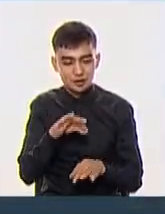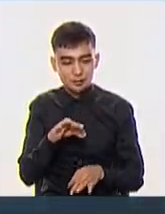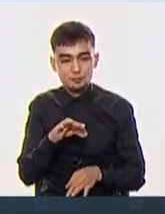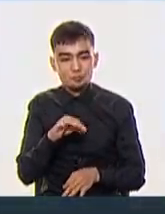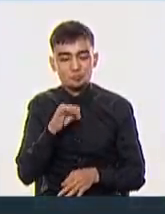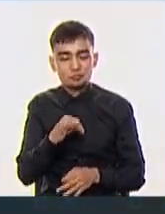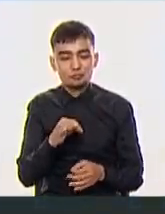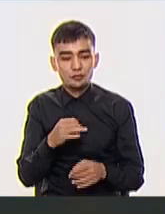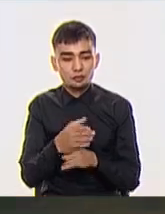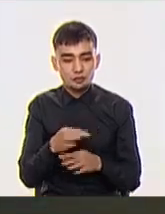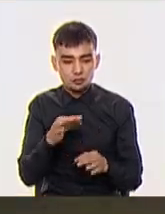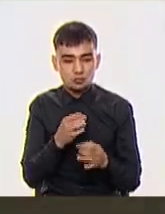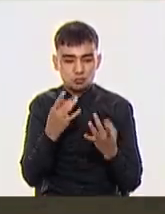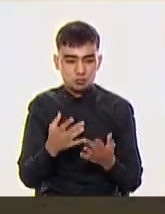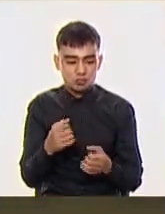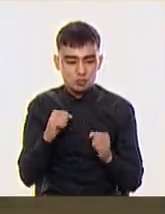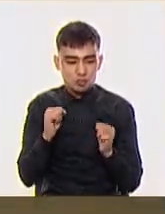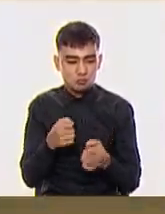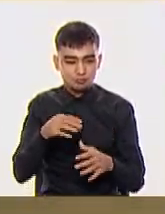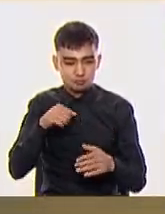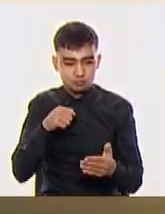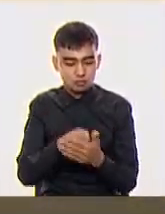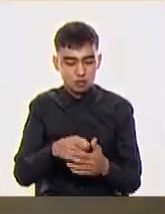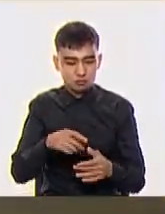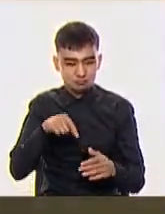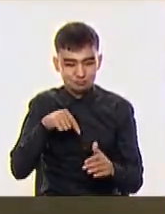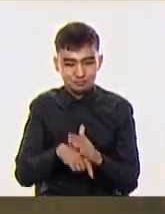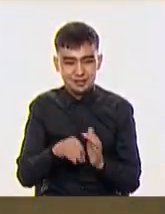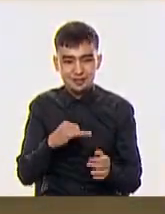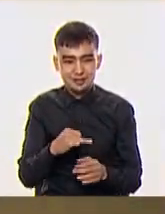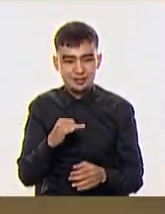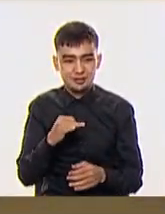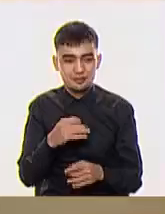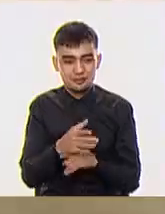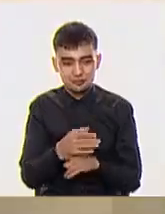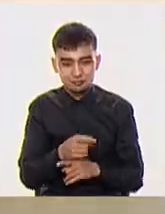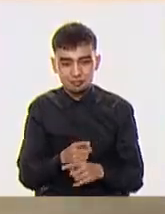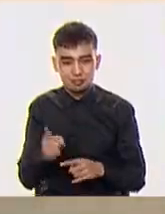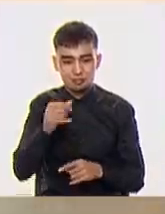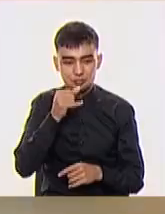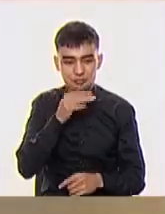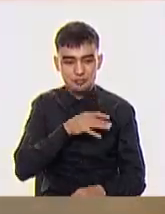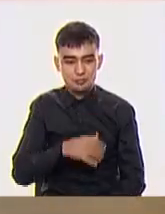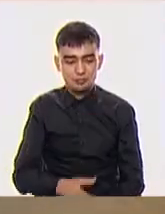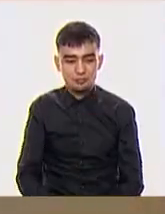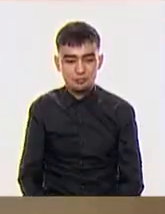мелководьем, просто промерзла до дна, и рыба не смогла выйти в общий водоем.